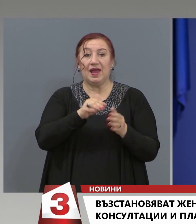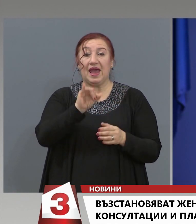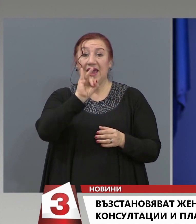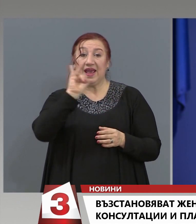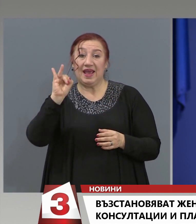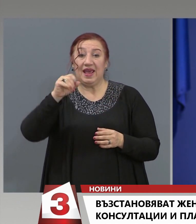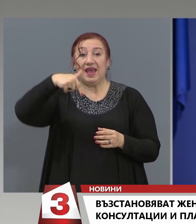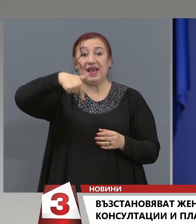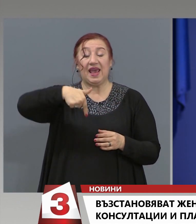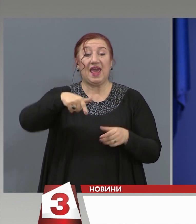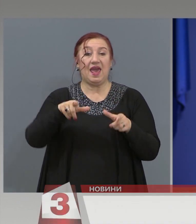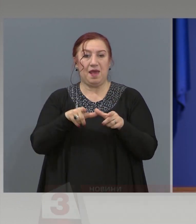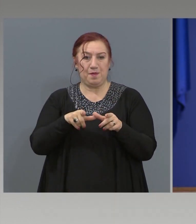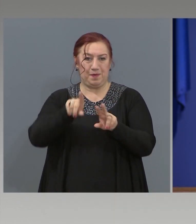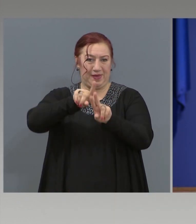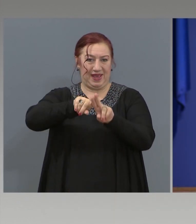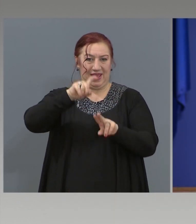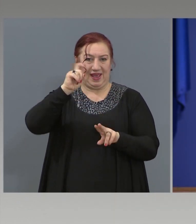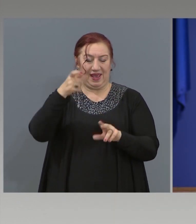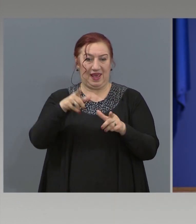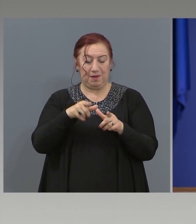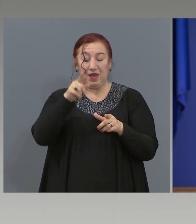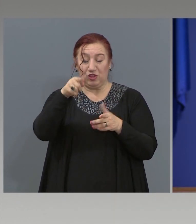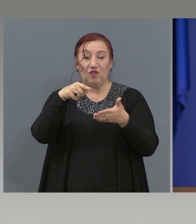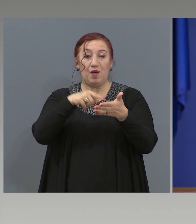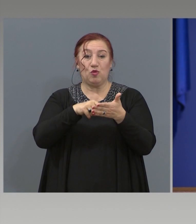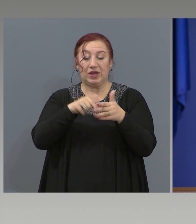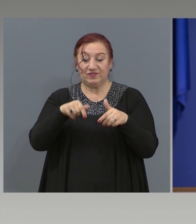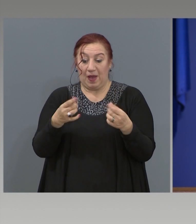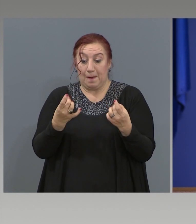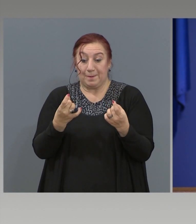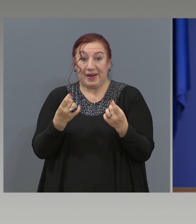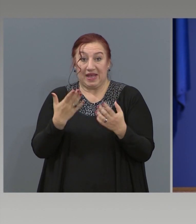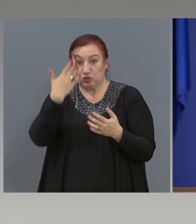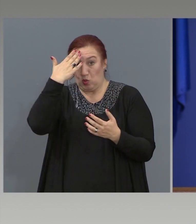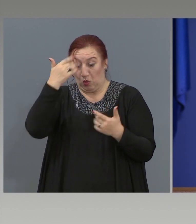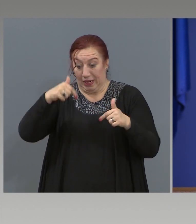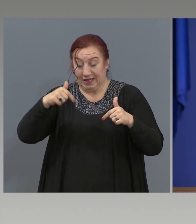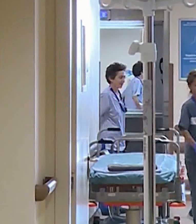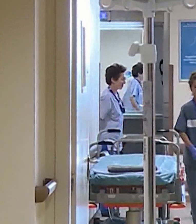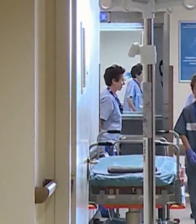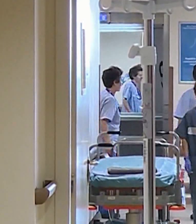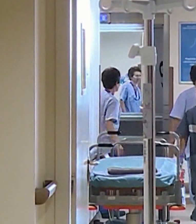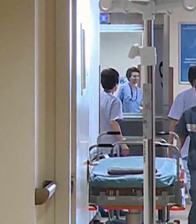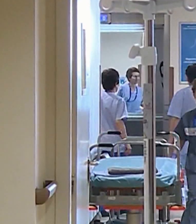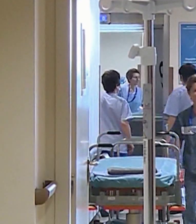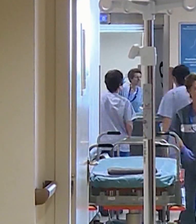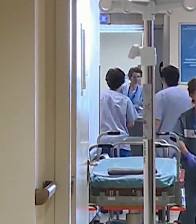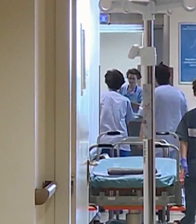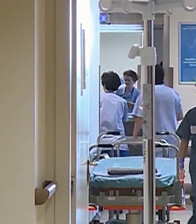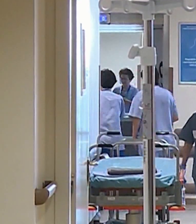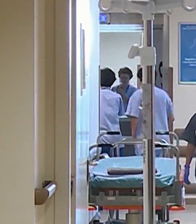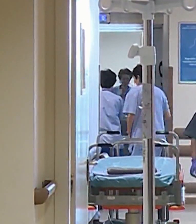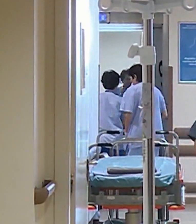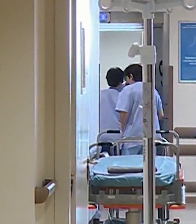предполага, че може би пресна е инфекцията се търси потвърждаване с ПСР 161 са